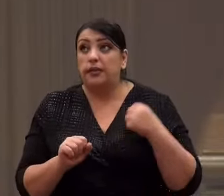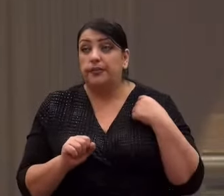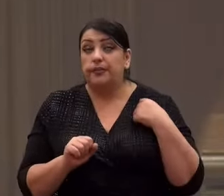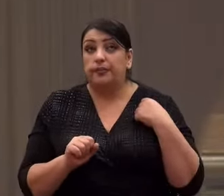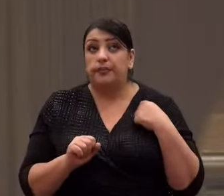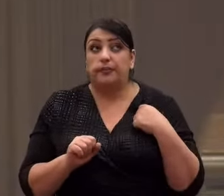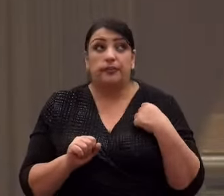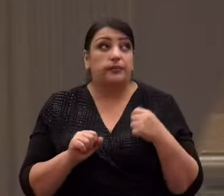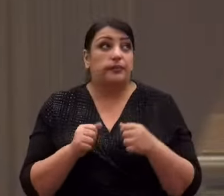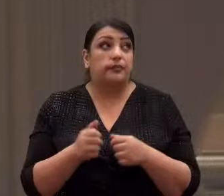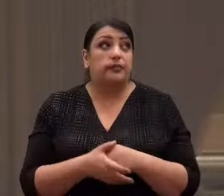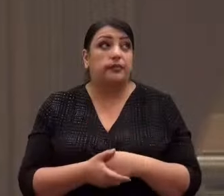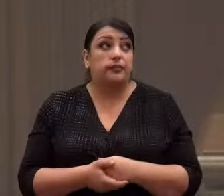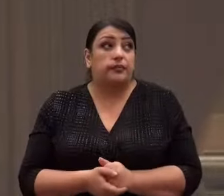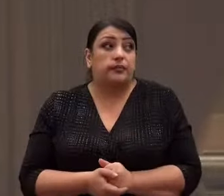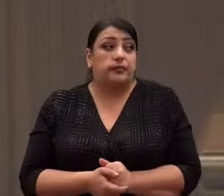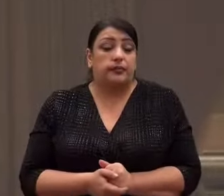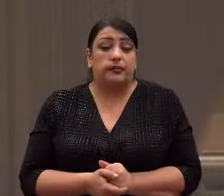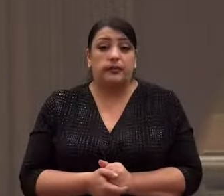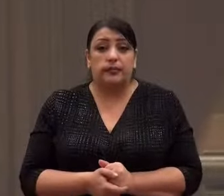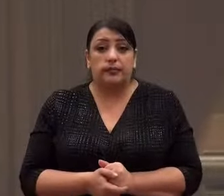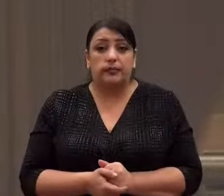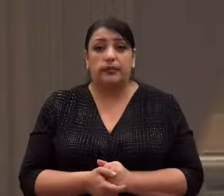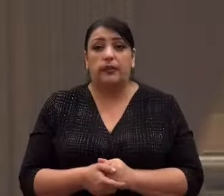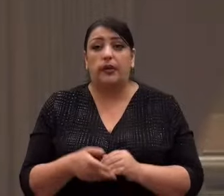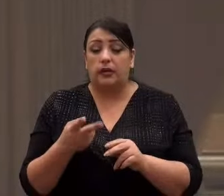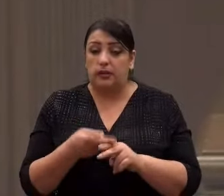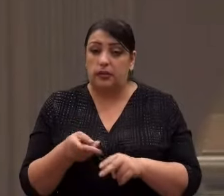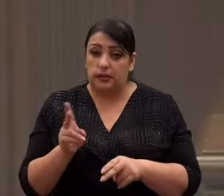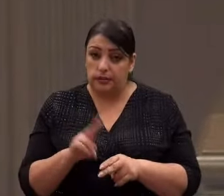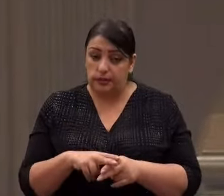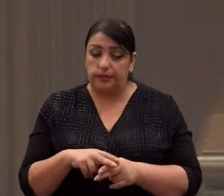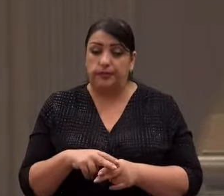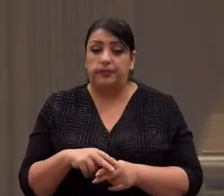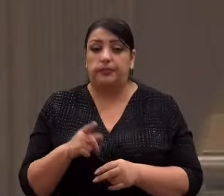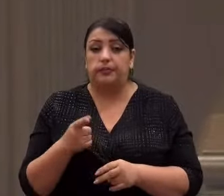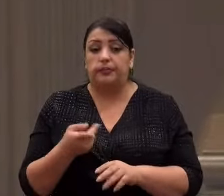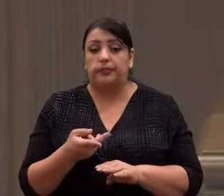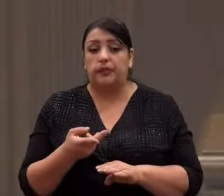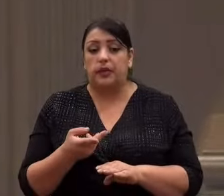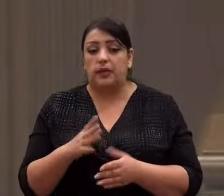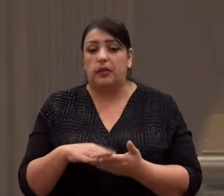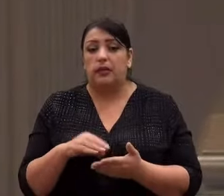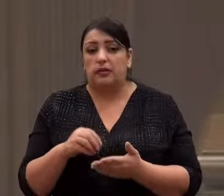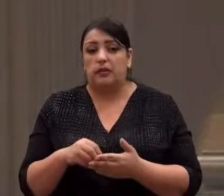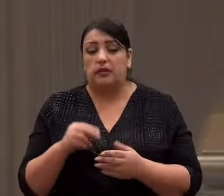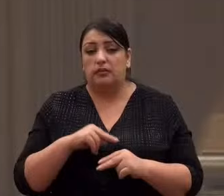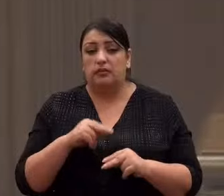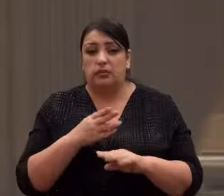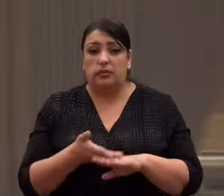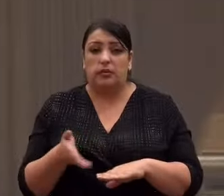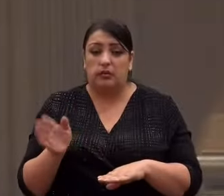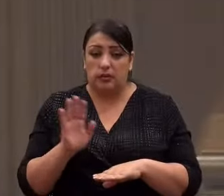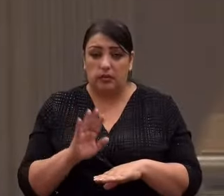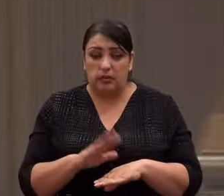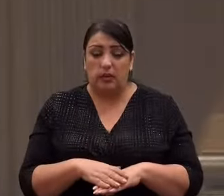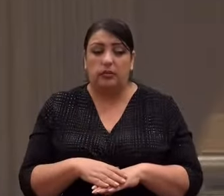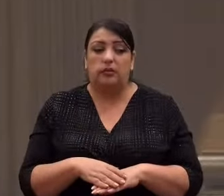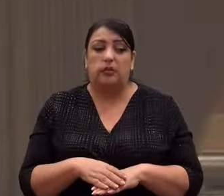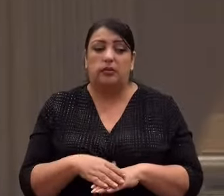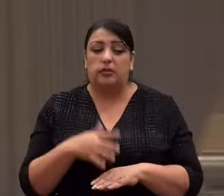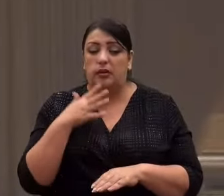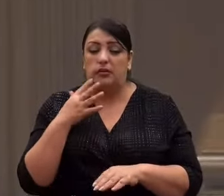պաշտոն զբաղեցնող անձանց հետ միասին, և իրականում մեծ ծանրաբեռնվածություն է ստեղծվում դատախազների համար,